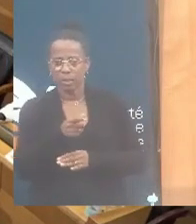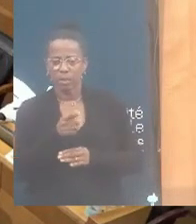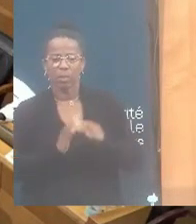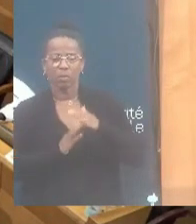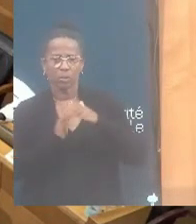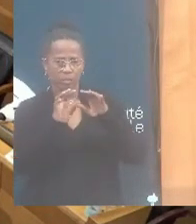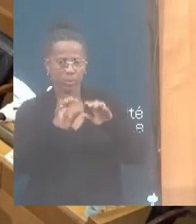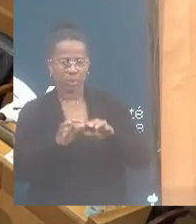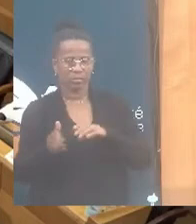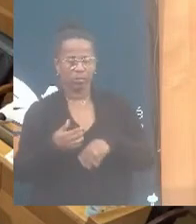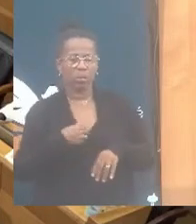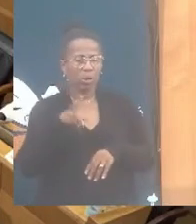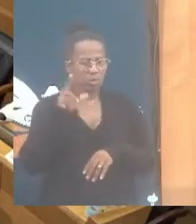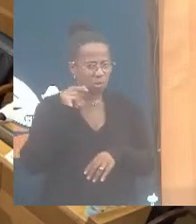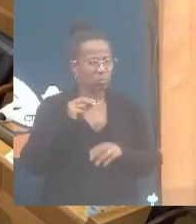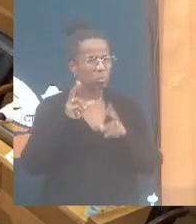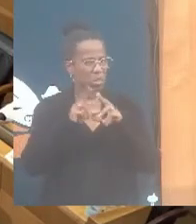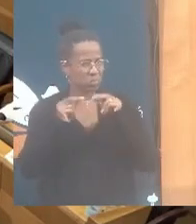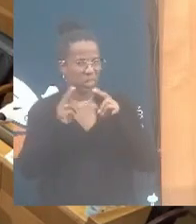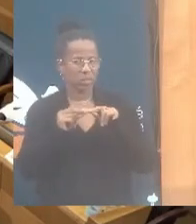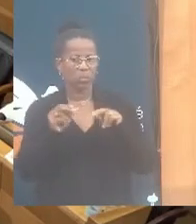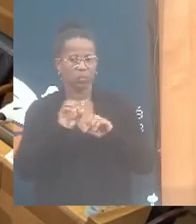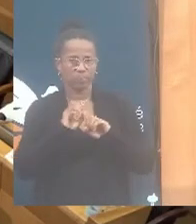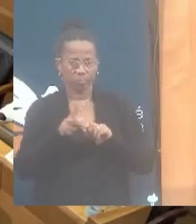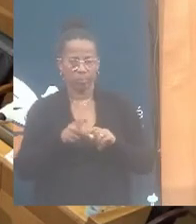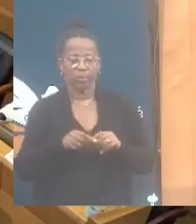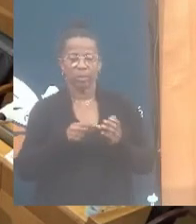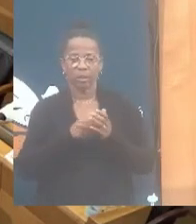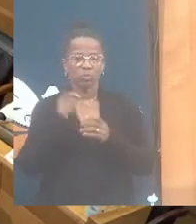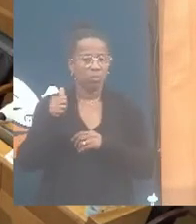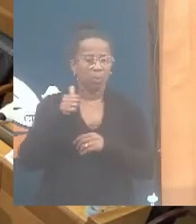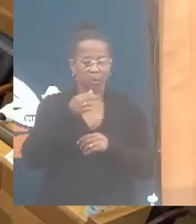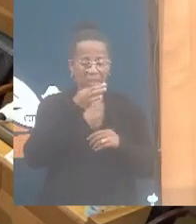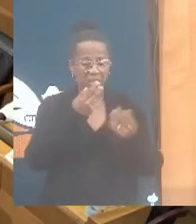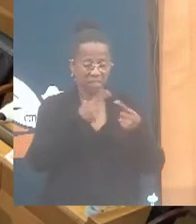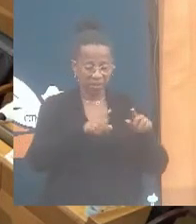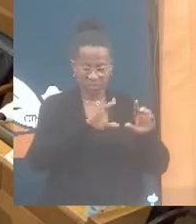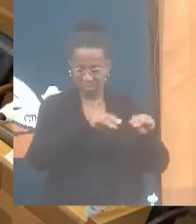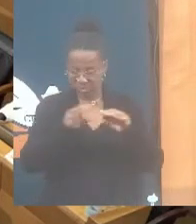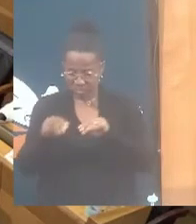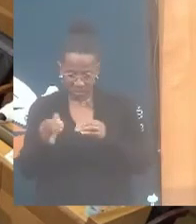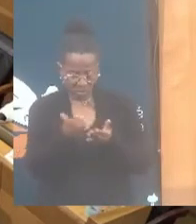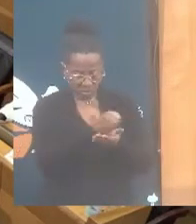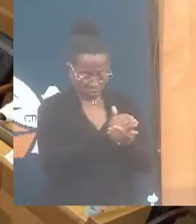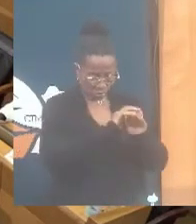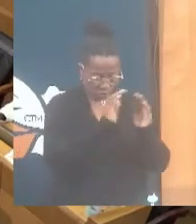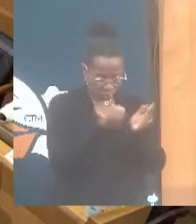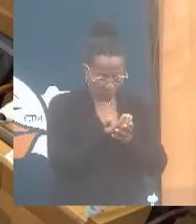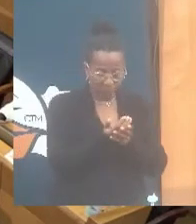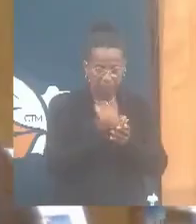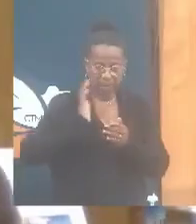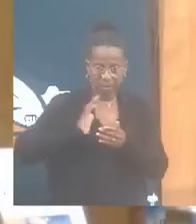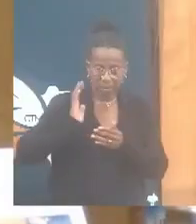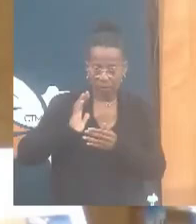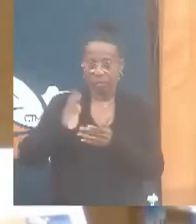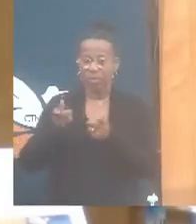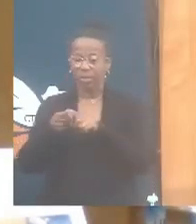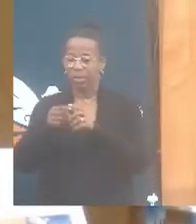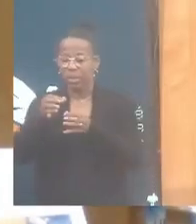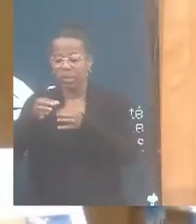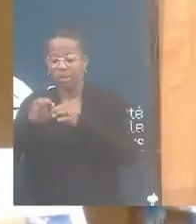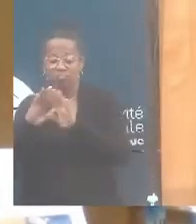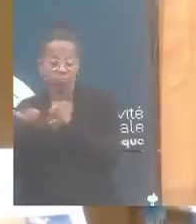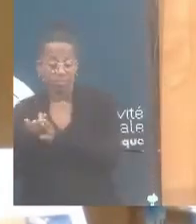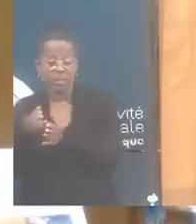entendu ta démonstration, Président, quand tu fais la différence, effectivement, entre les soldes antérieurs et puis le résultat de